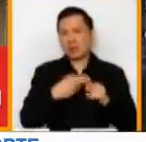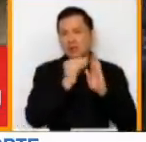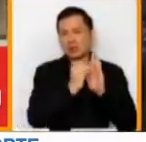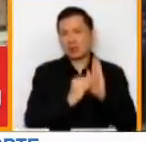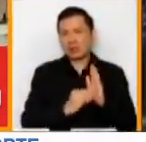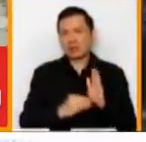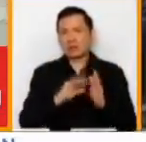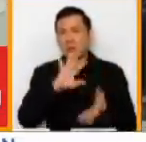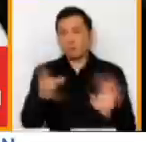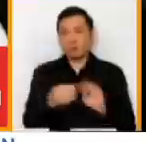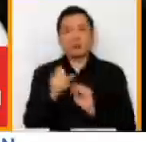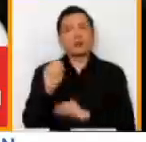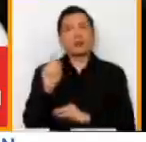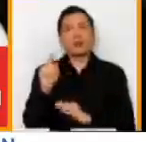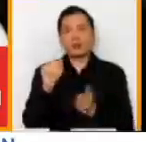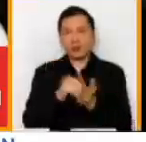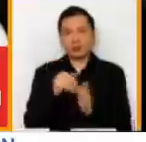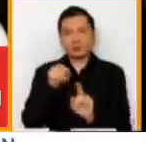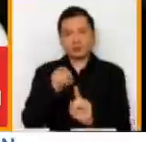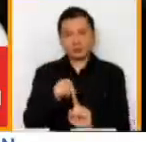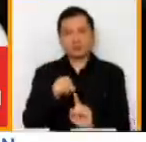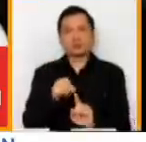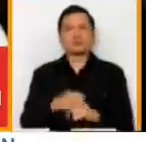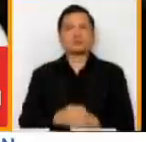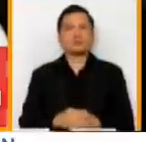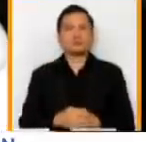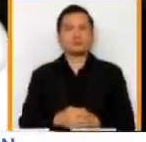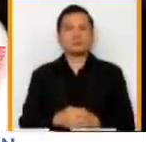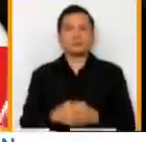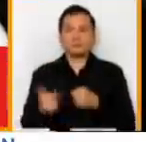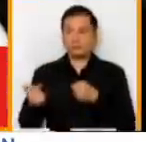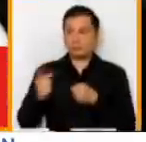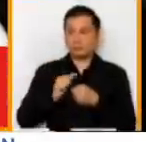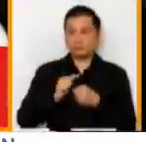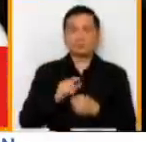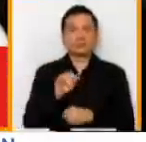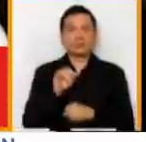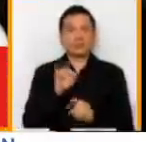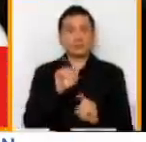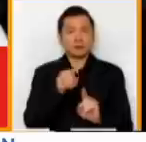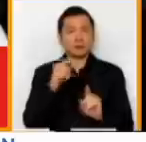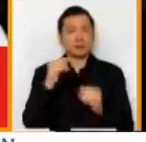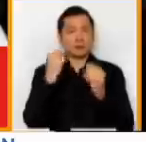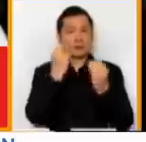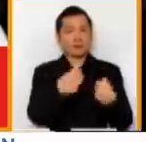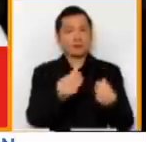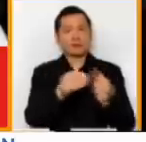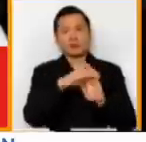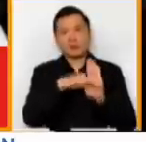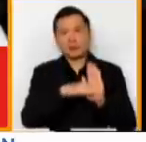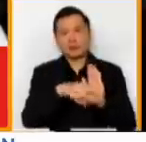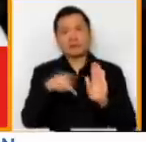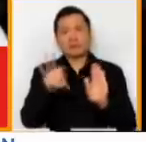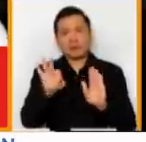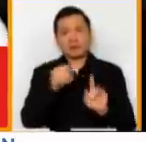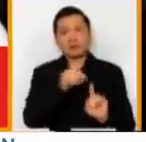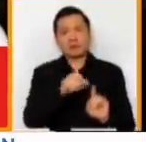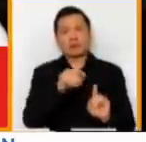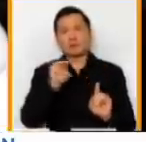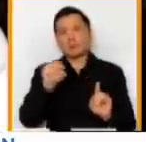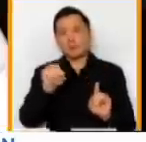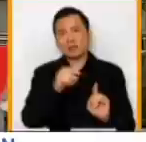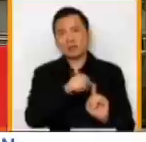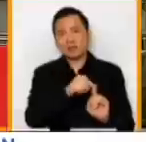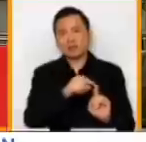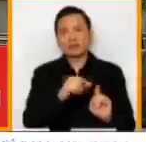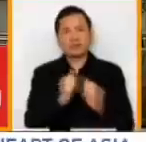batang dapat mabakunahan. Kung bibigay nila yung guidelines sa amin ngayon, and then i-deliver nila yung Pfizer and Moderna sa amin ngayon, we can